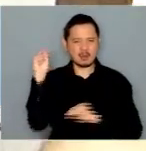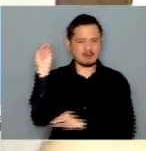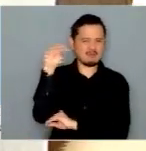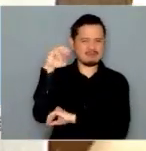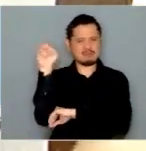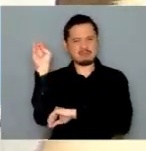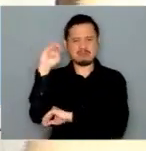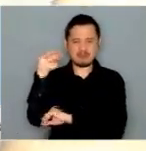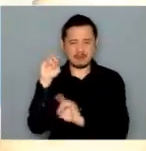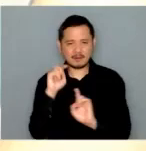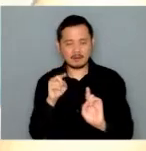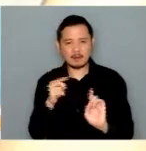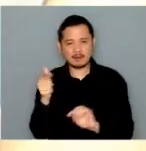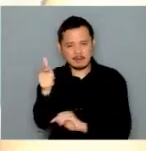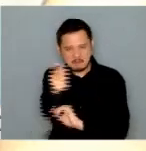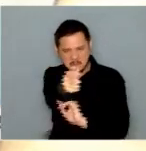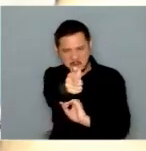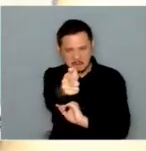Eh siyempre,